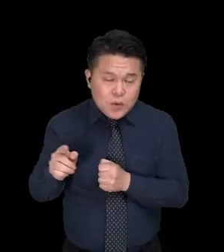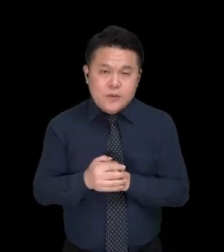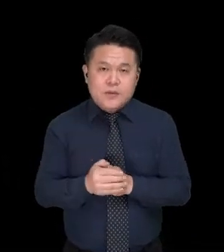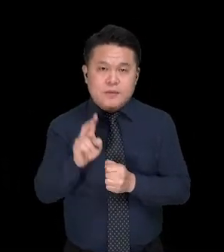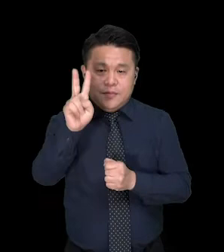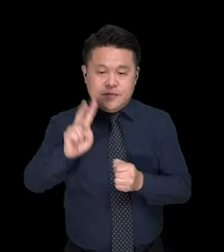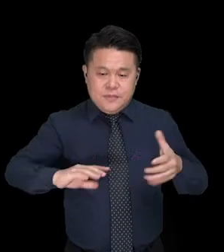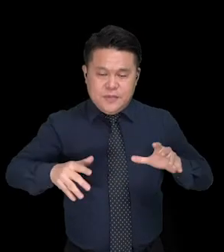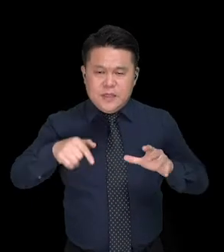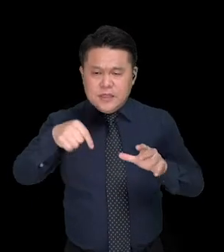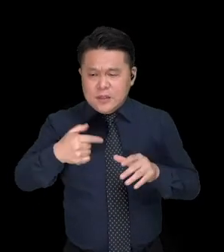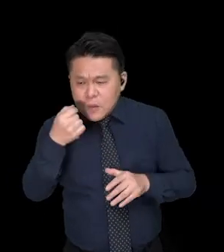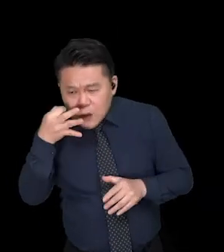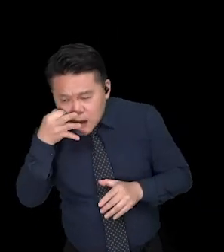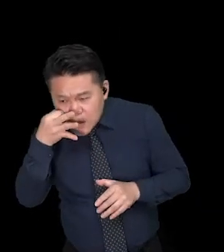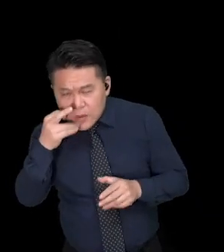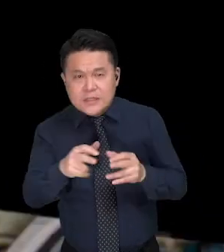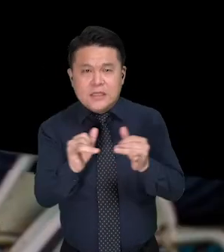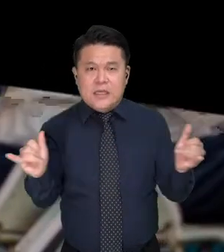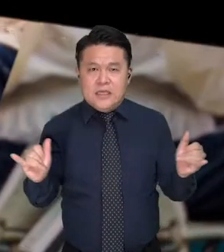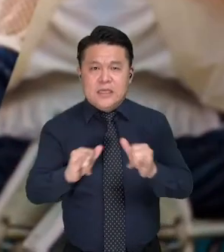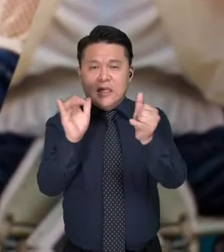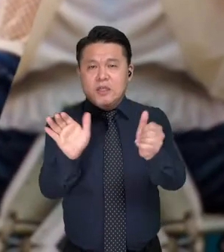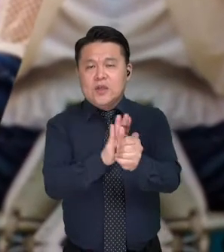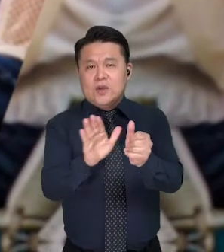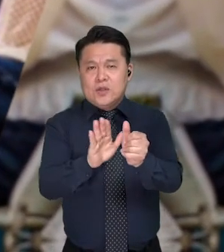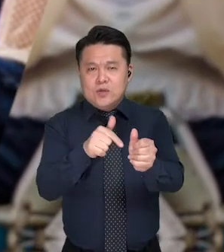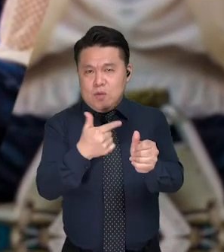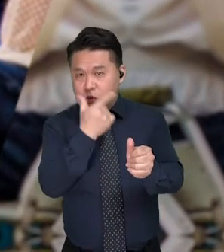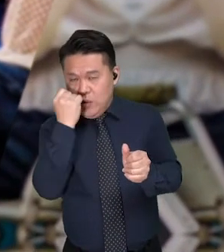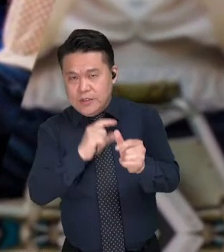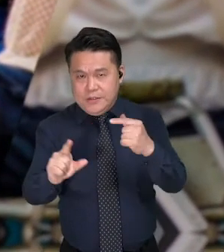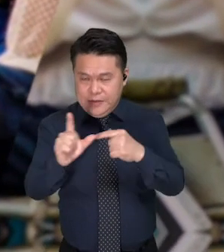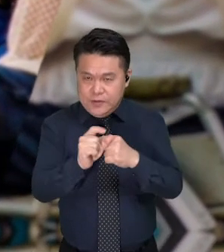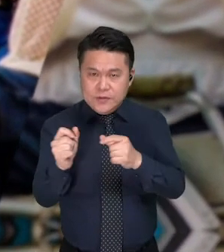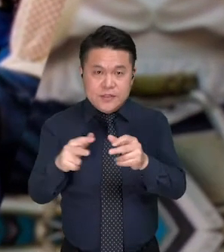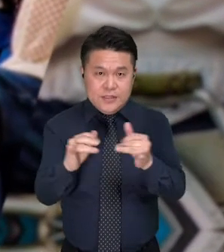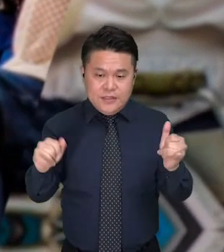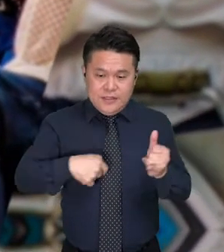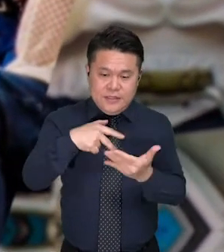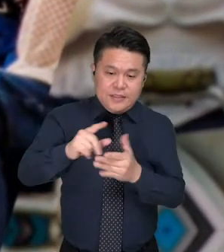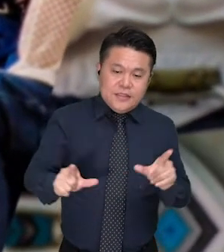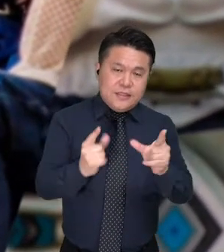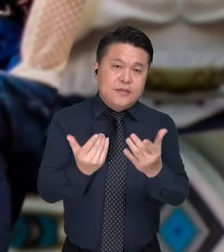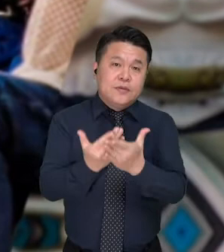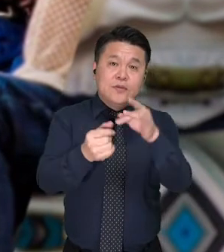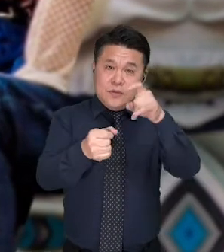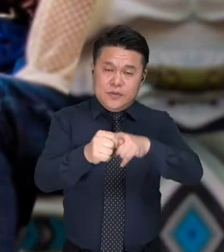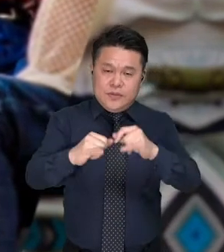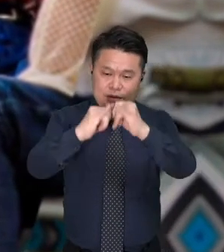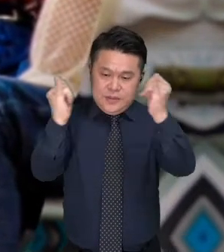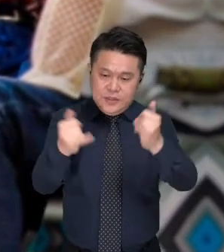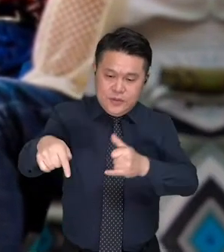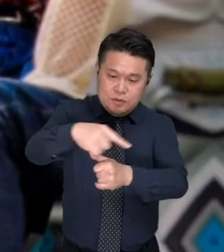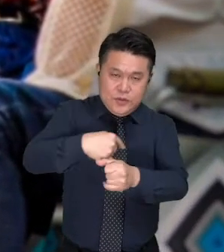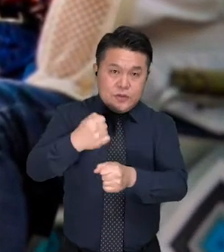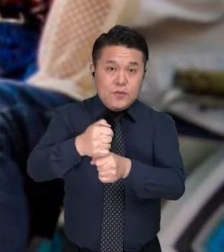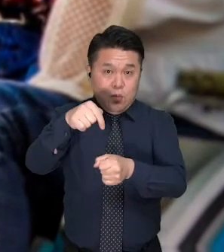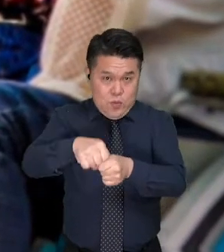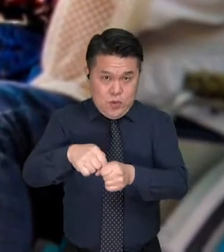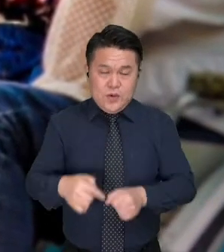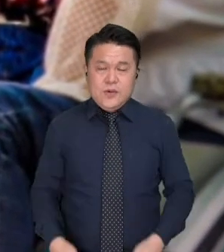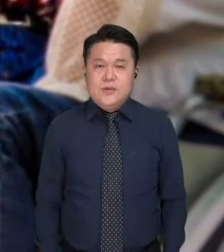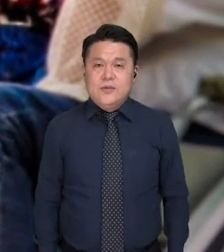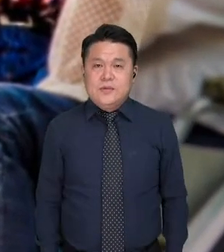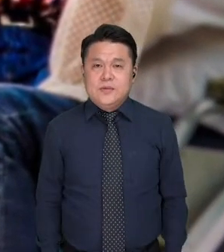베트남의 부족한 장애인 사회 서비스 역량을 강화하고 장애인 자립생활 활성화를 위한 사회적 기반 마련을 목적으로